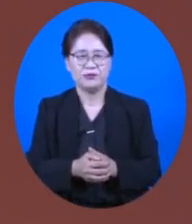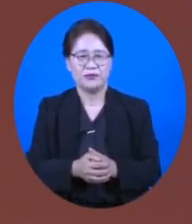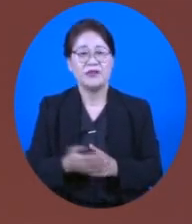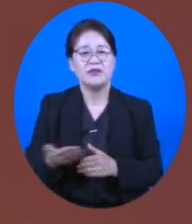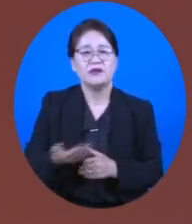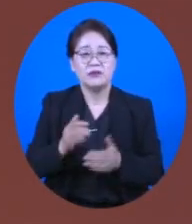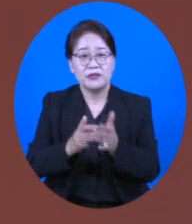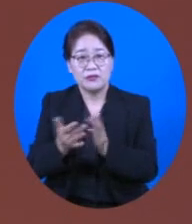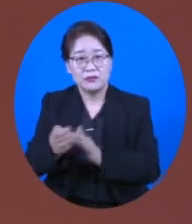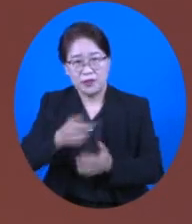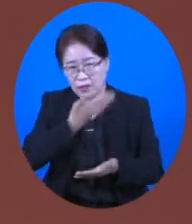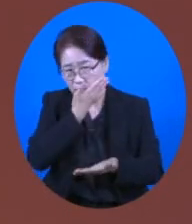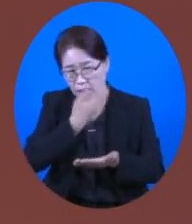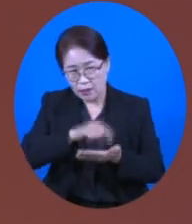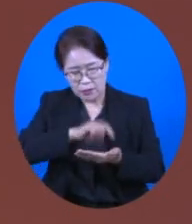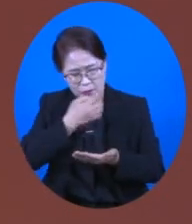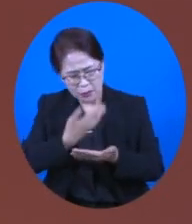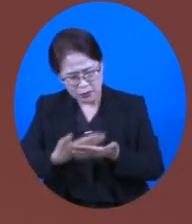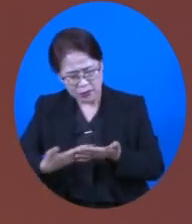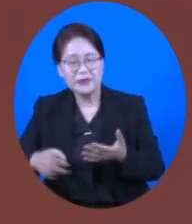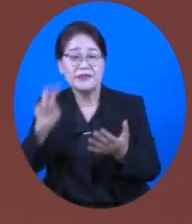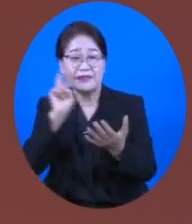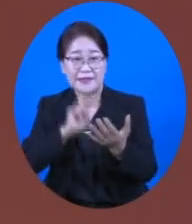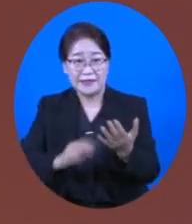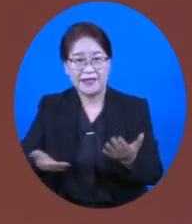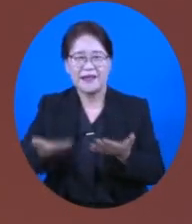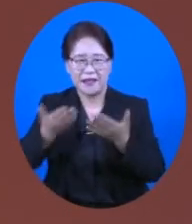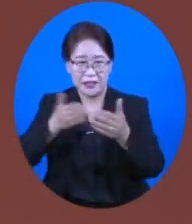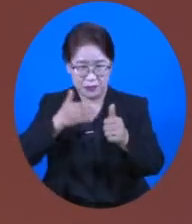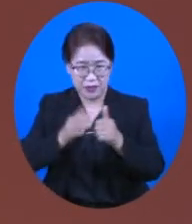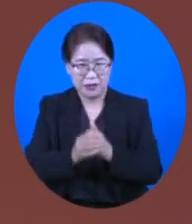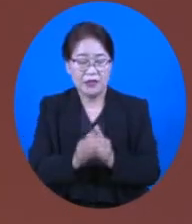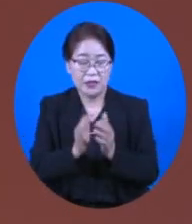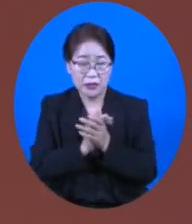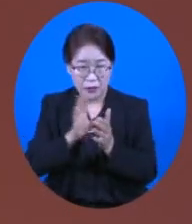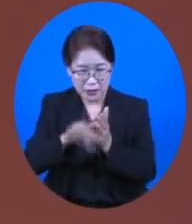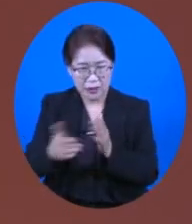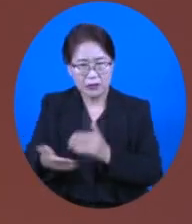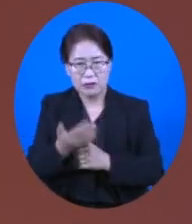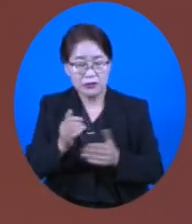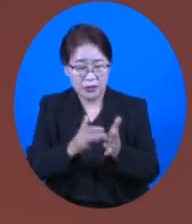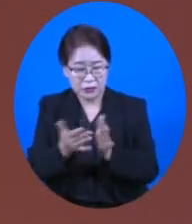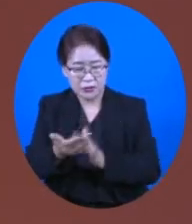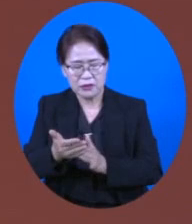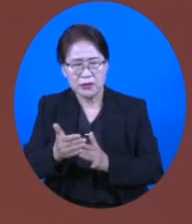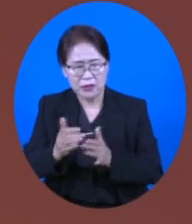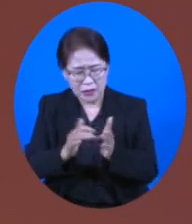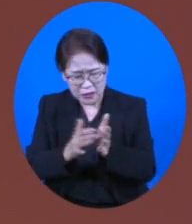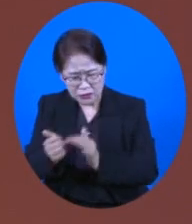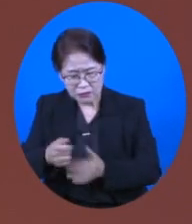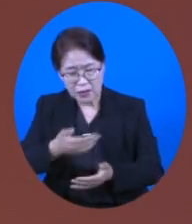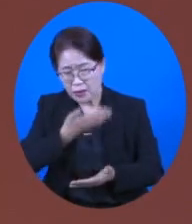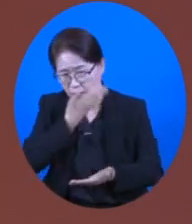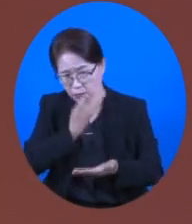여러분, 예수님의 보혈을 찬양하십시오. 기도할 때마다 여러분 예수님의 보혈을